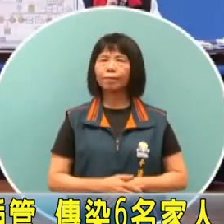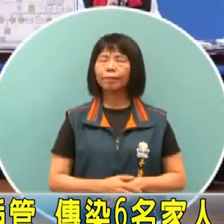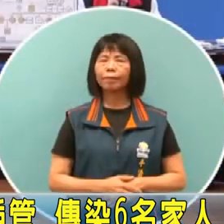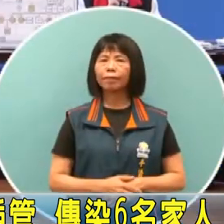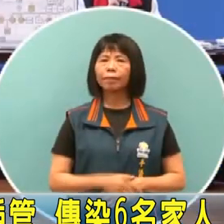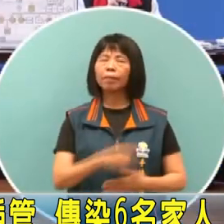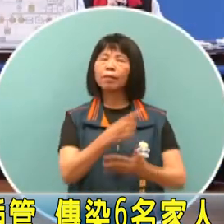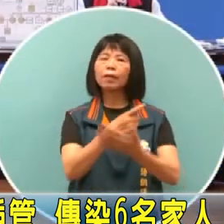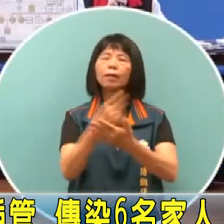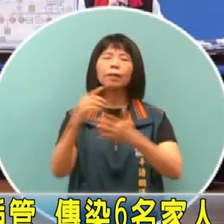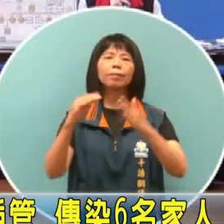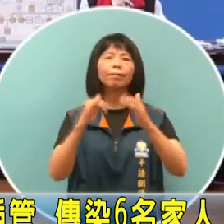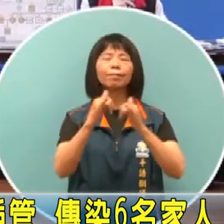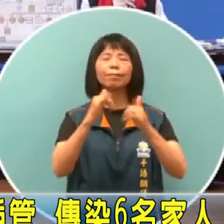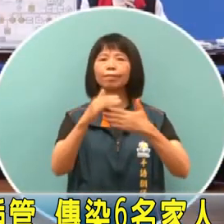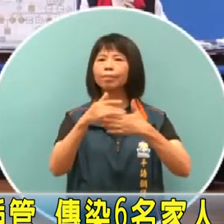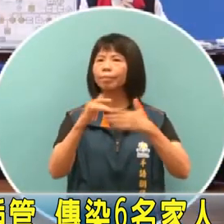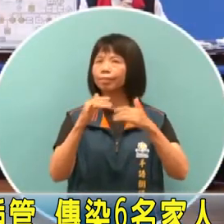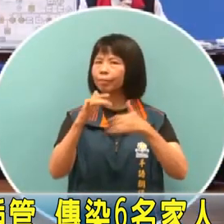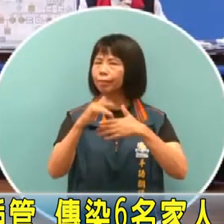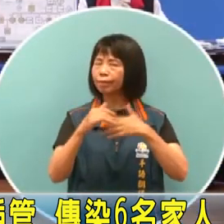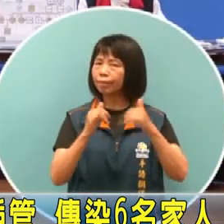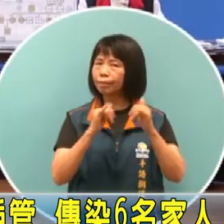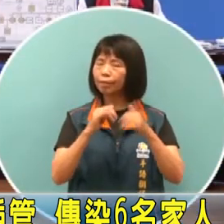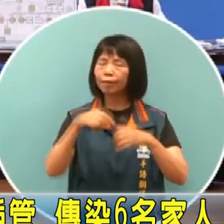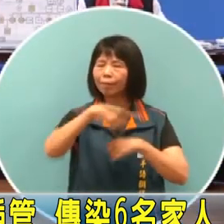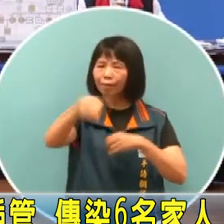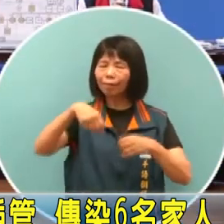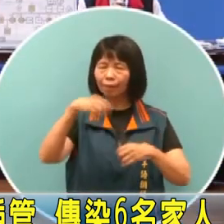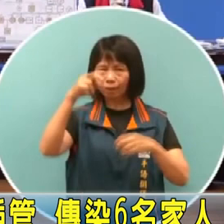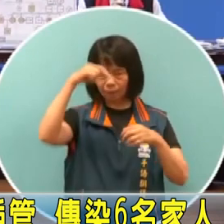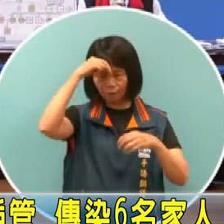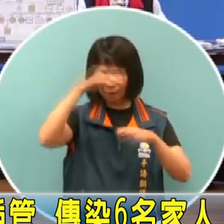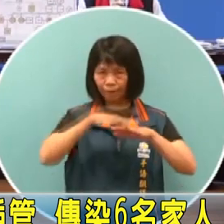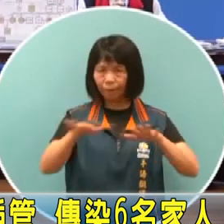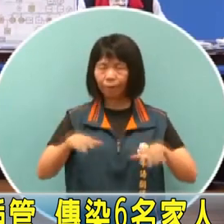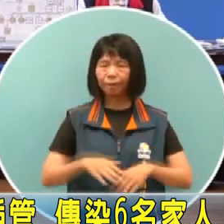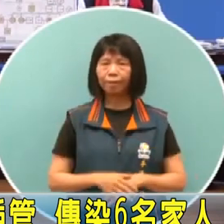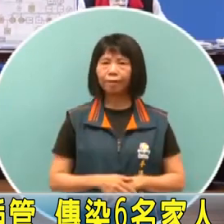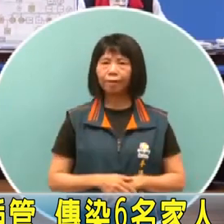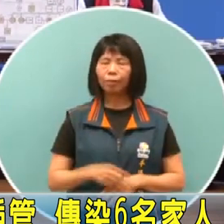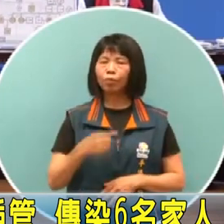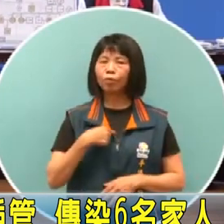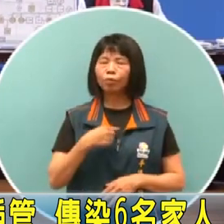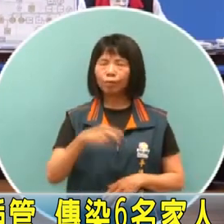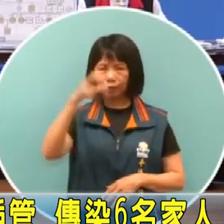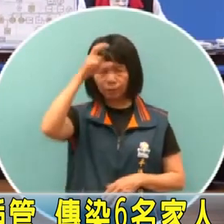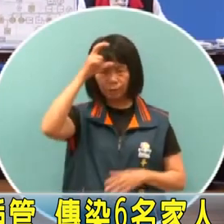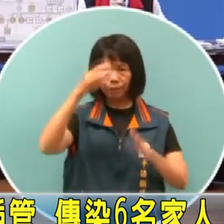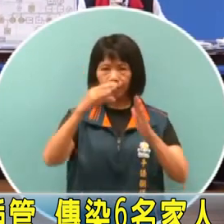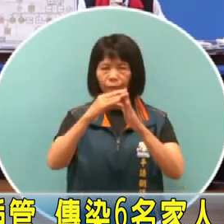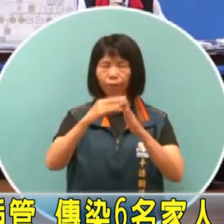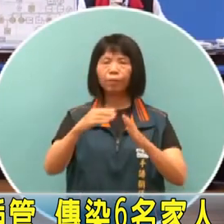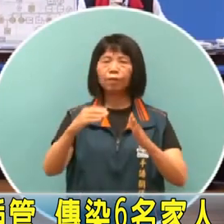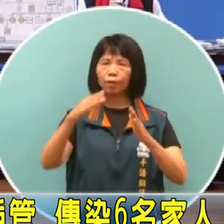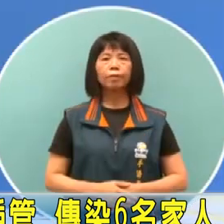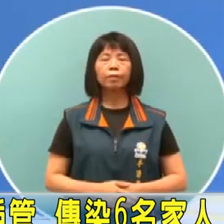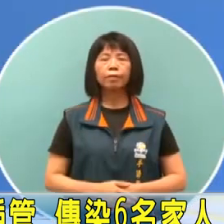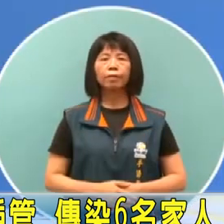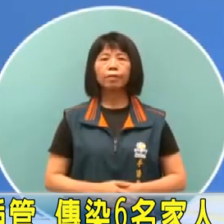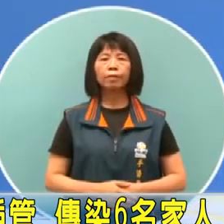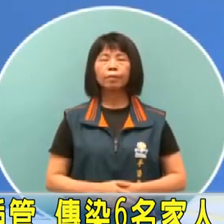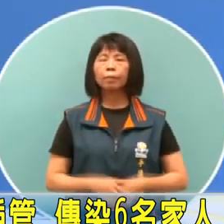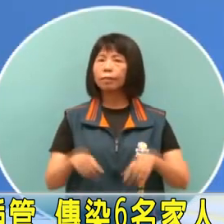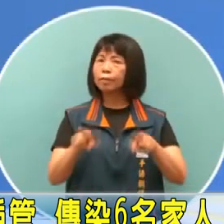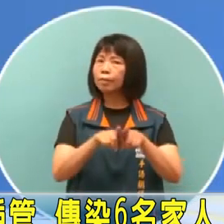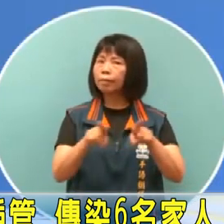人，2503人接受快筛，22人阳性，4人确诊，装着病床数127床，使用32床，